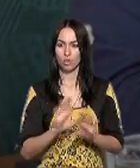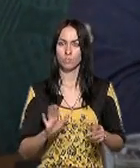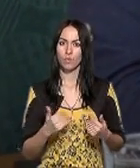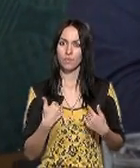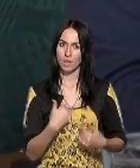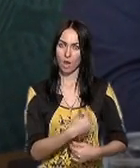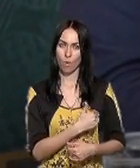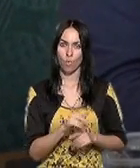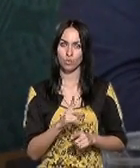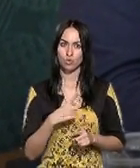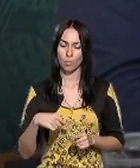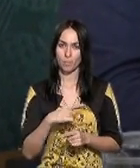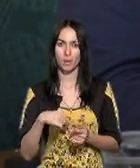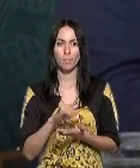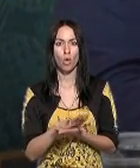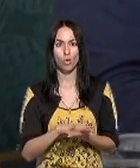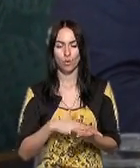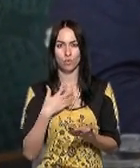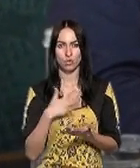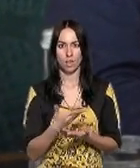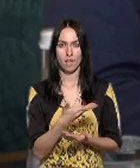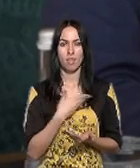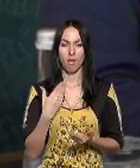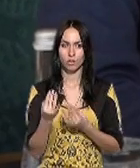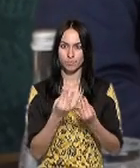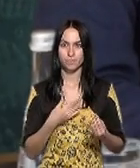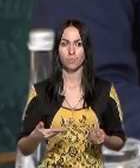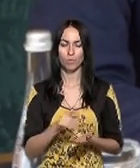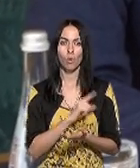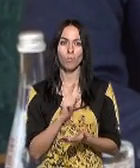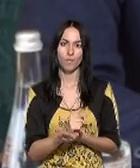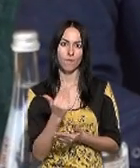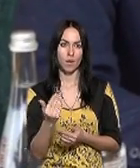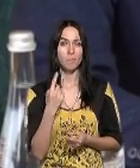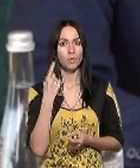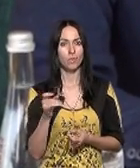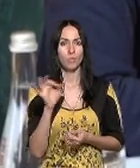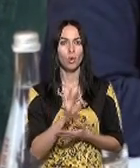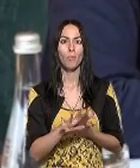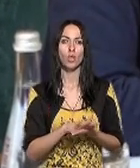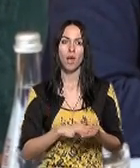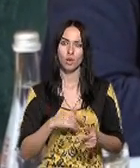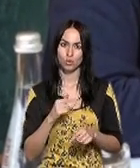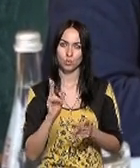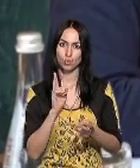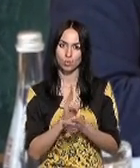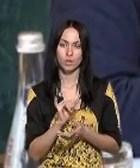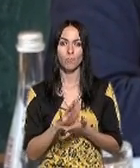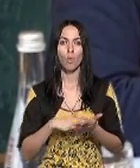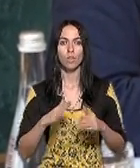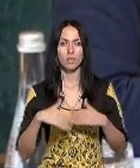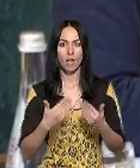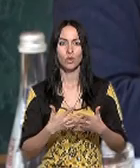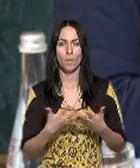ми продовжили наше спілкування. Ми обов'язково вам повідомимо про подальшу зустріч. В подальшому ми вже там більш